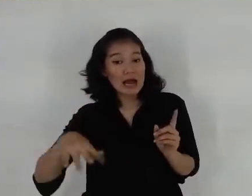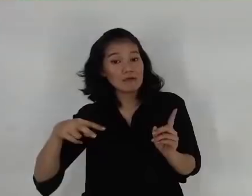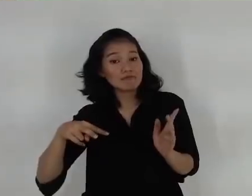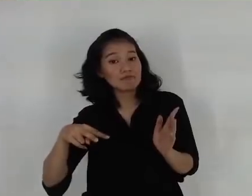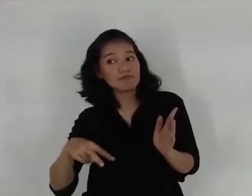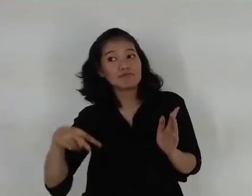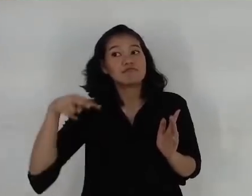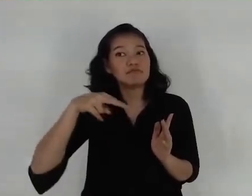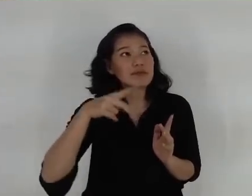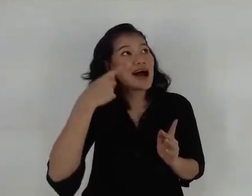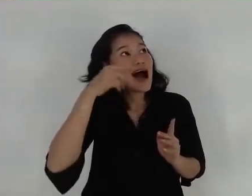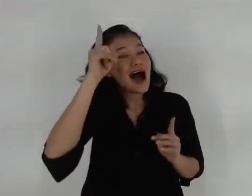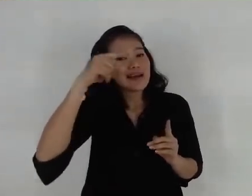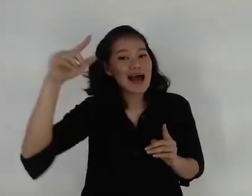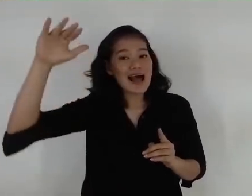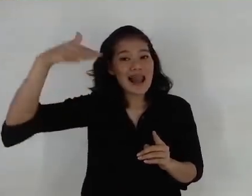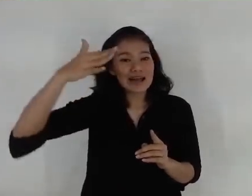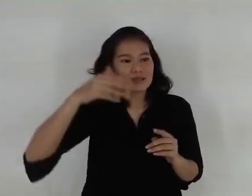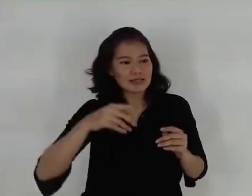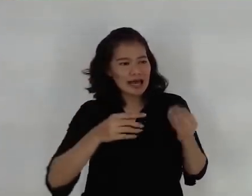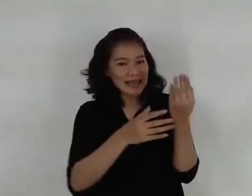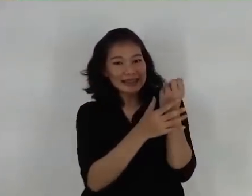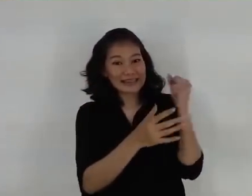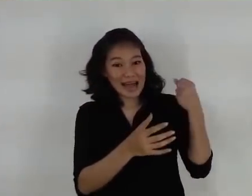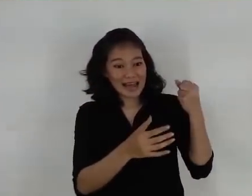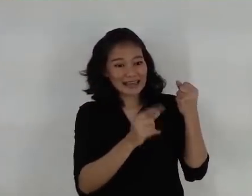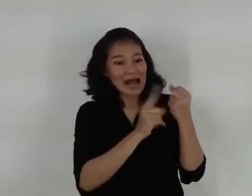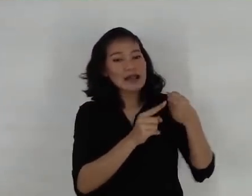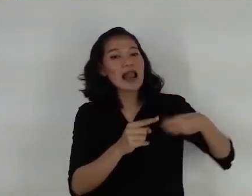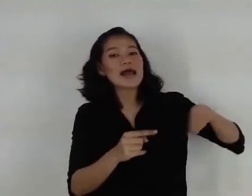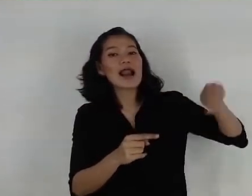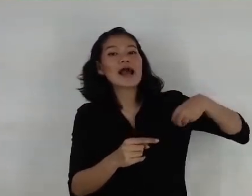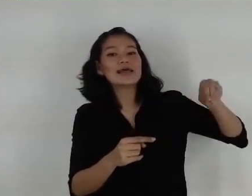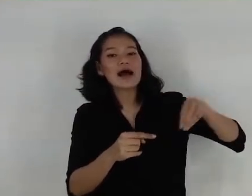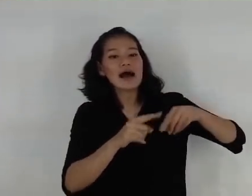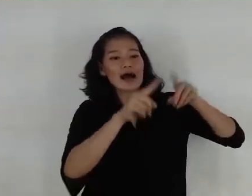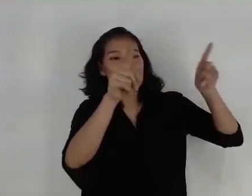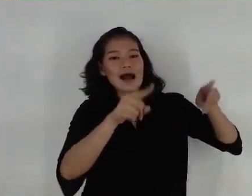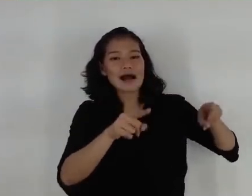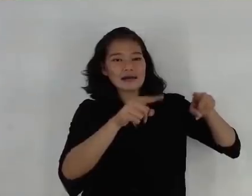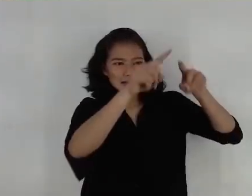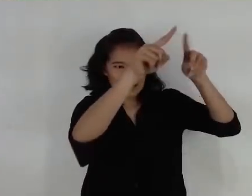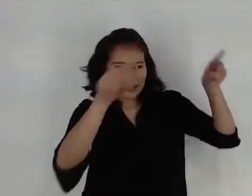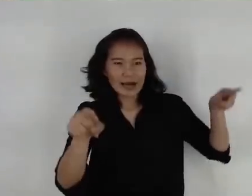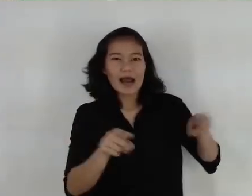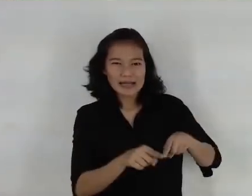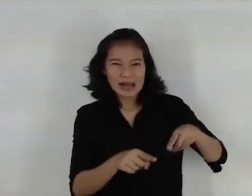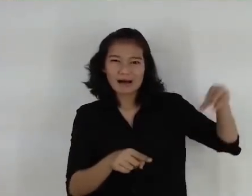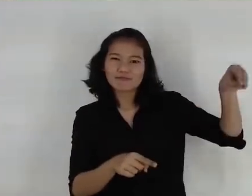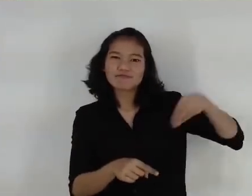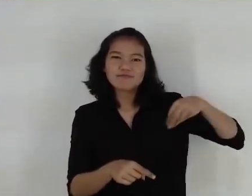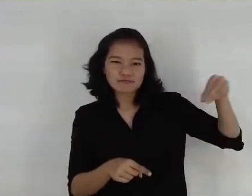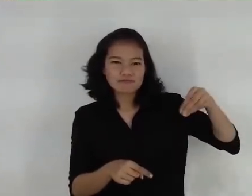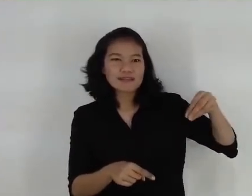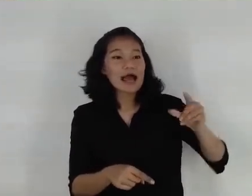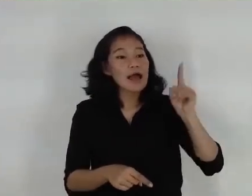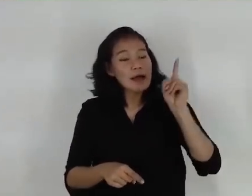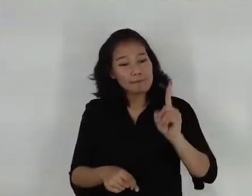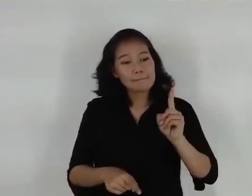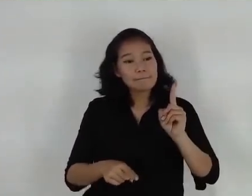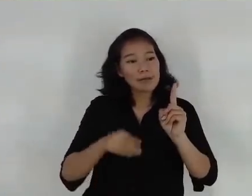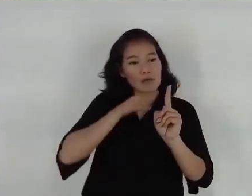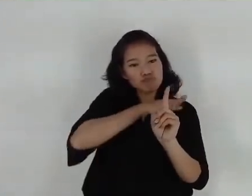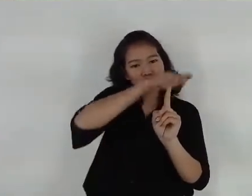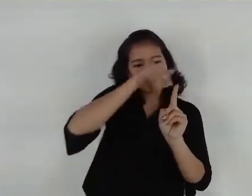mengambil layang-layang di tangannya Hai yang rupanya putus dan jatuh tepat di samping